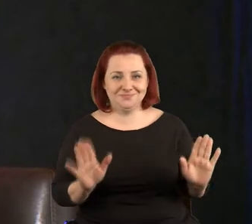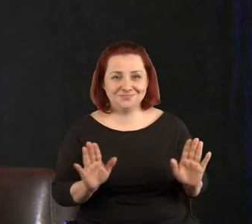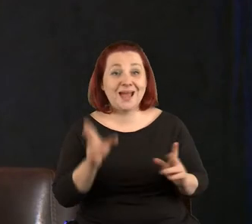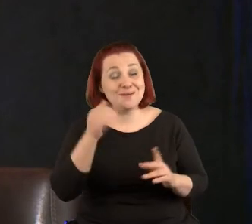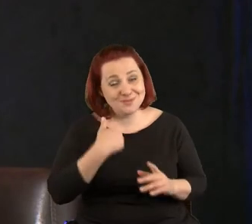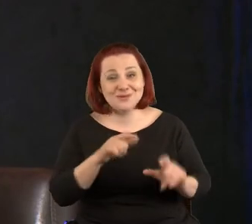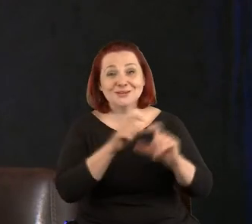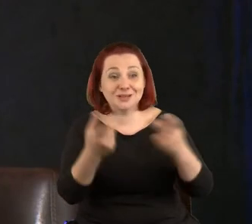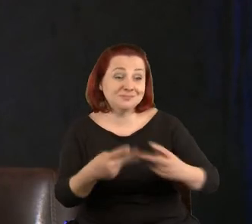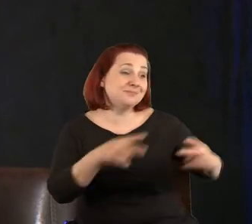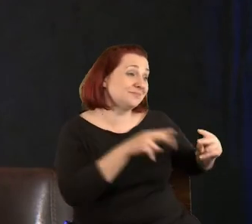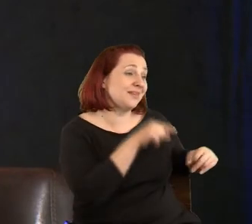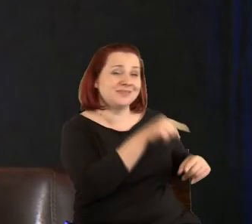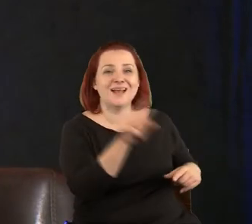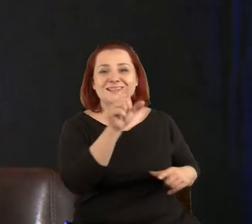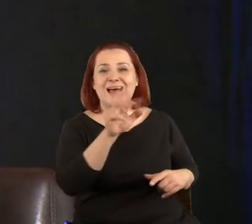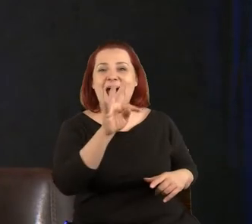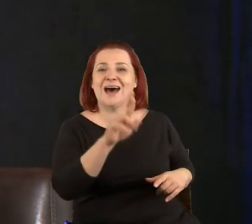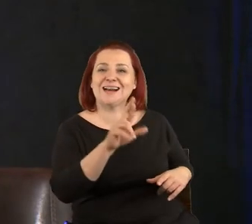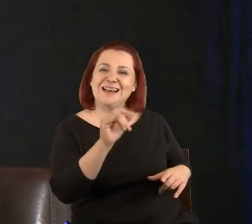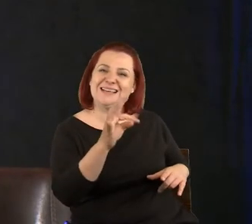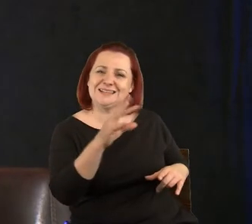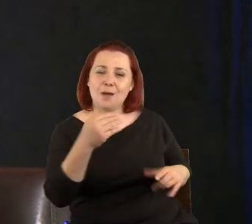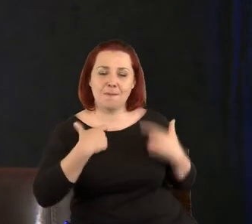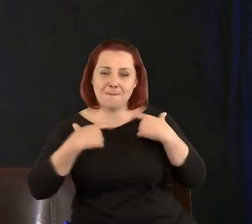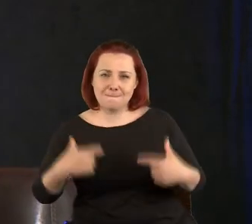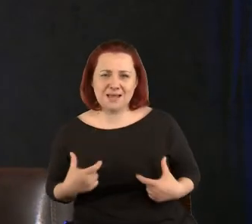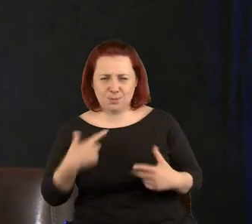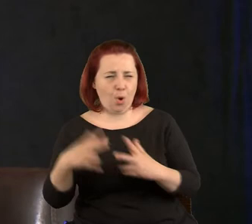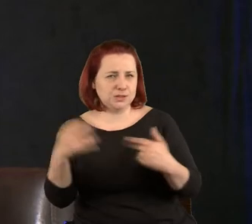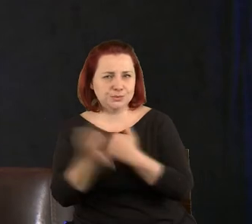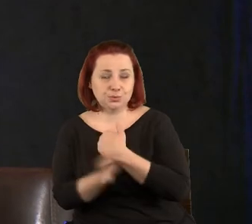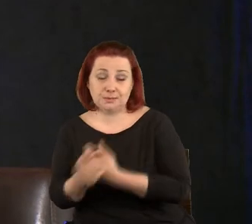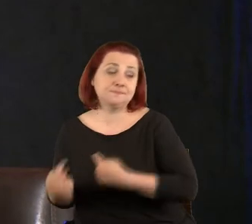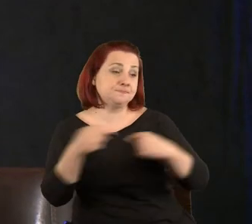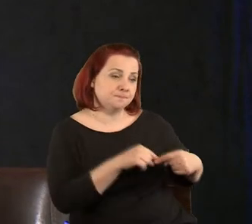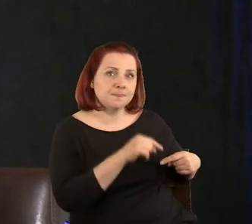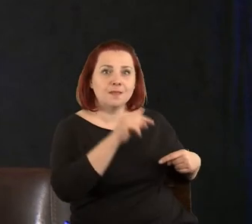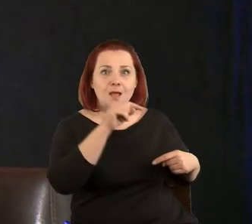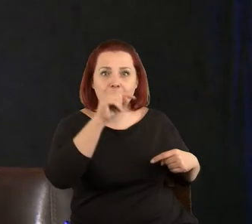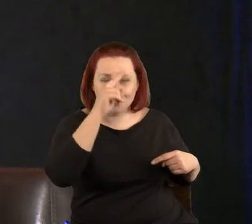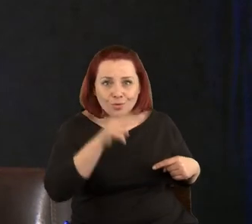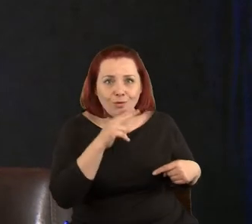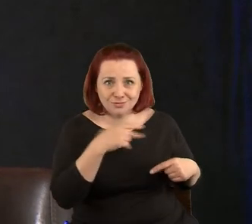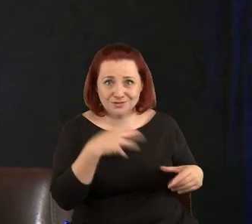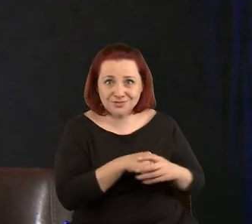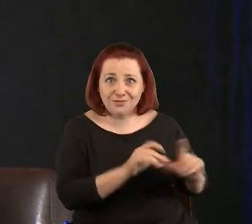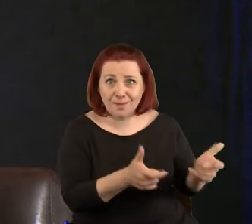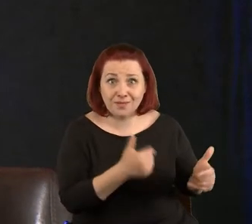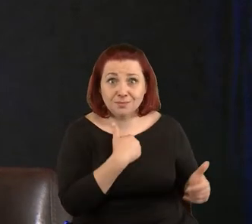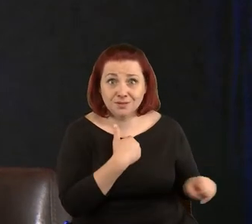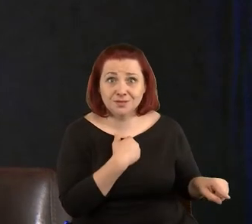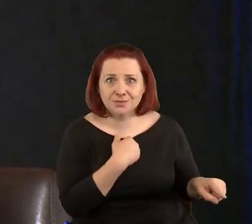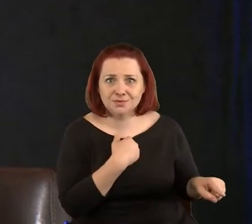Zarytego z plecakiem na plecach, jeszcze studiując, i mój ojciec, biorąc pod uwagę, że brał udział w tym wypadku, który gdzieś się wydarzył,